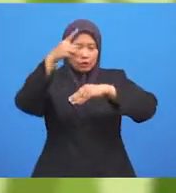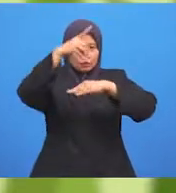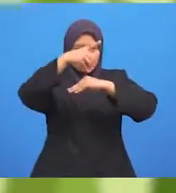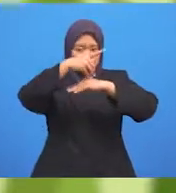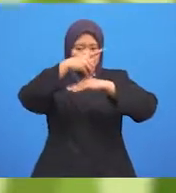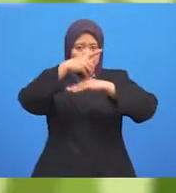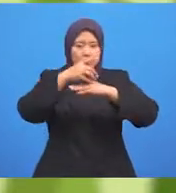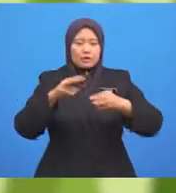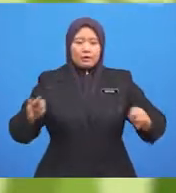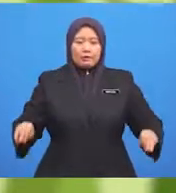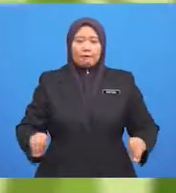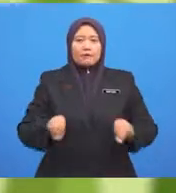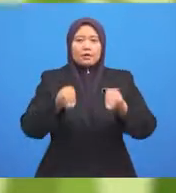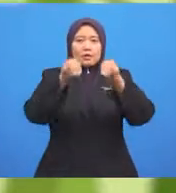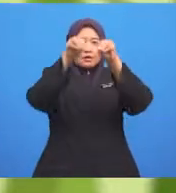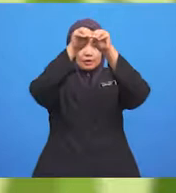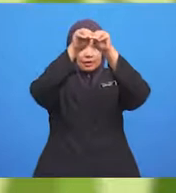kemuncak menara.